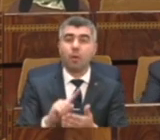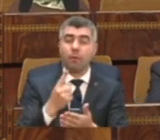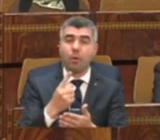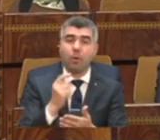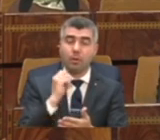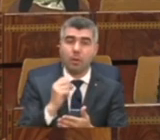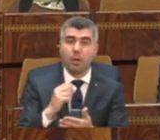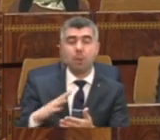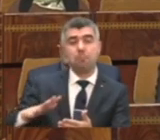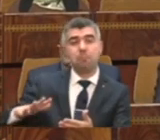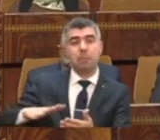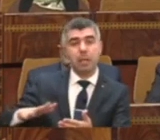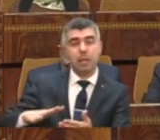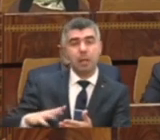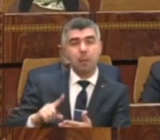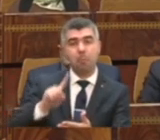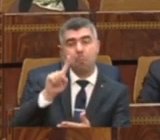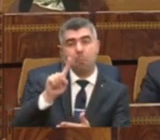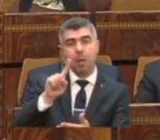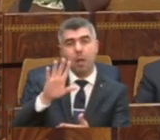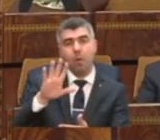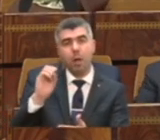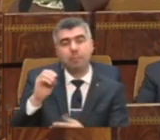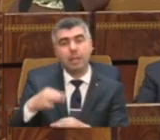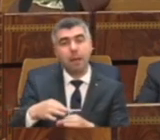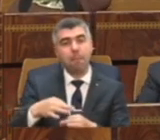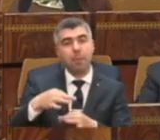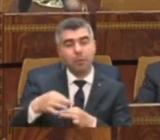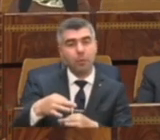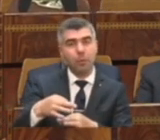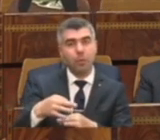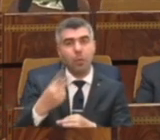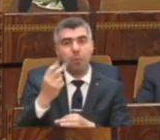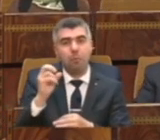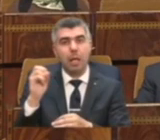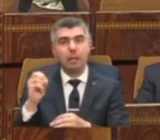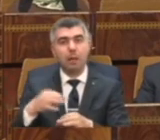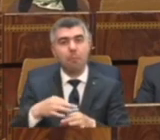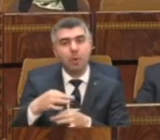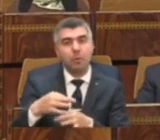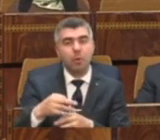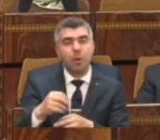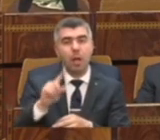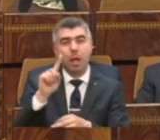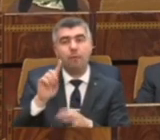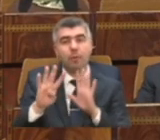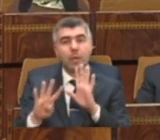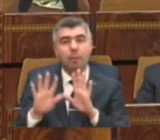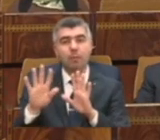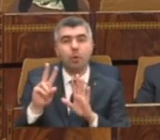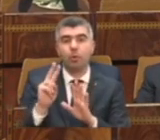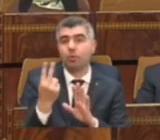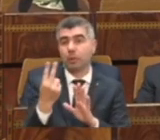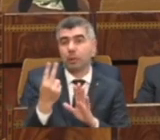المدن العتيقة ما بين 100 و 250 متر خارج الأسوار منذ 1923، فلا بد من إيجاد حلول سريعة في هذا